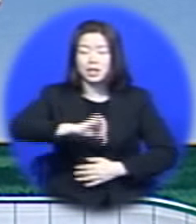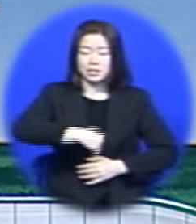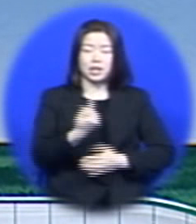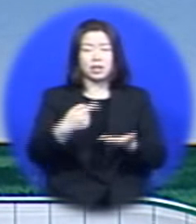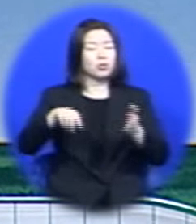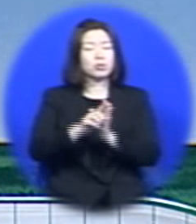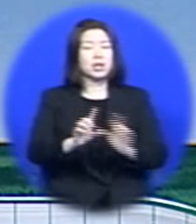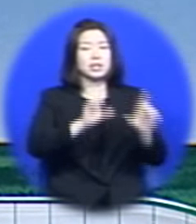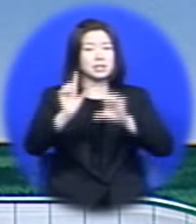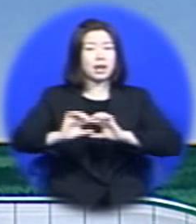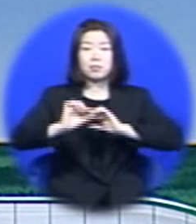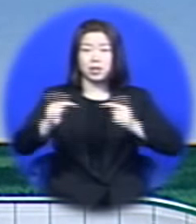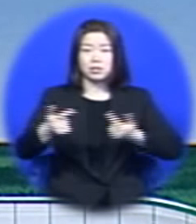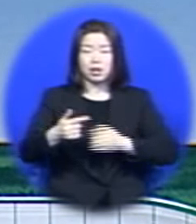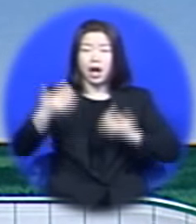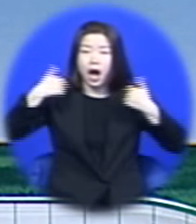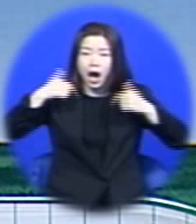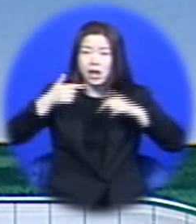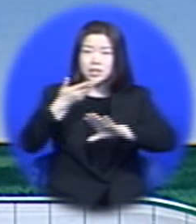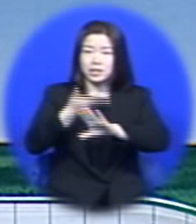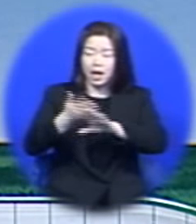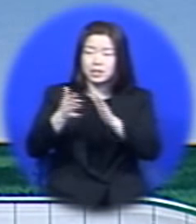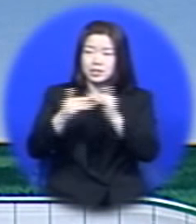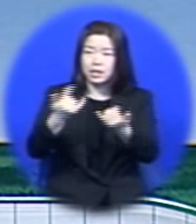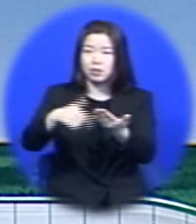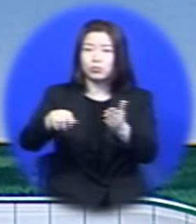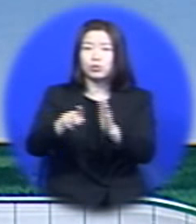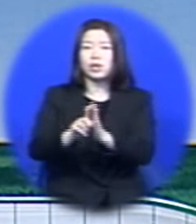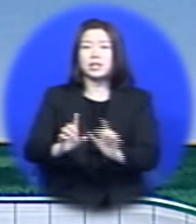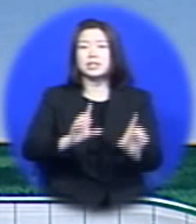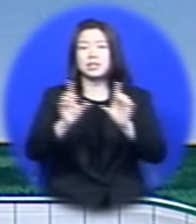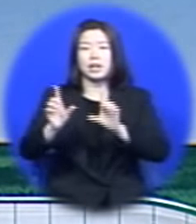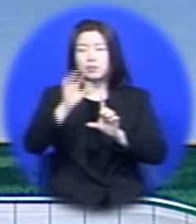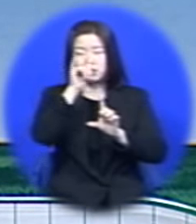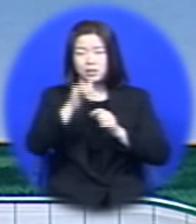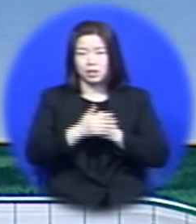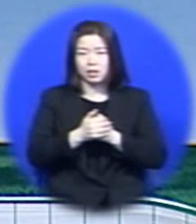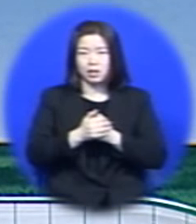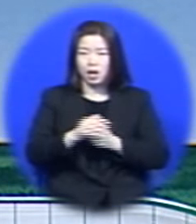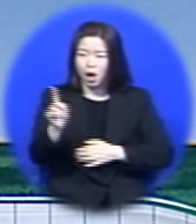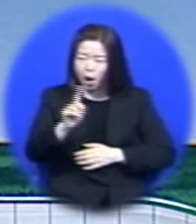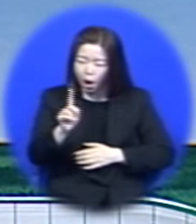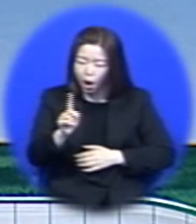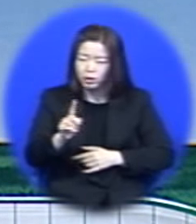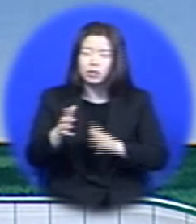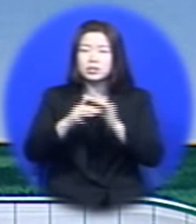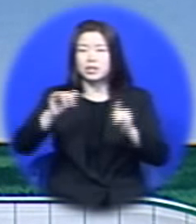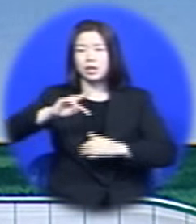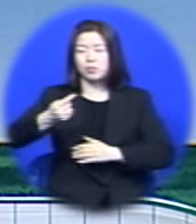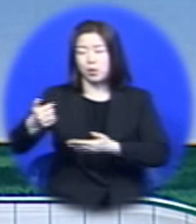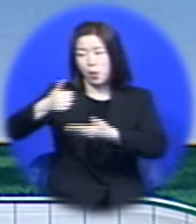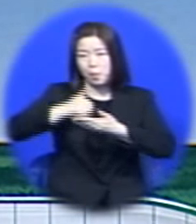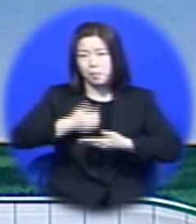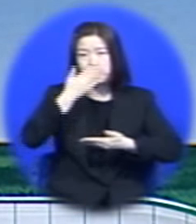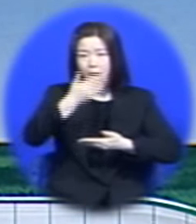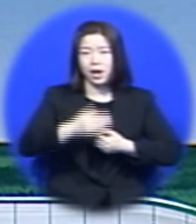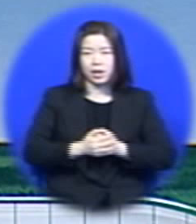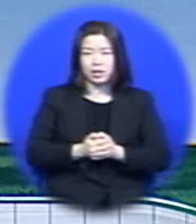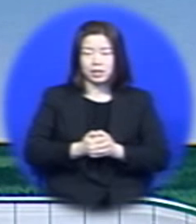아닙니다. 항상 남을 위하는 사람. 어떤 사람도 받아들일 수 있는 사람입니다. 7절에